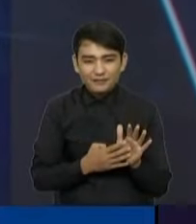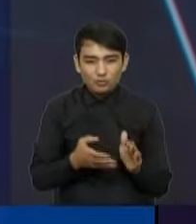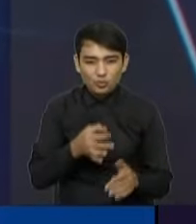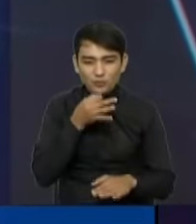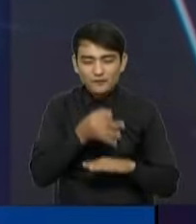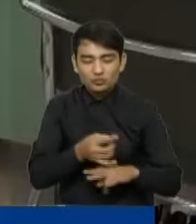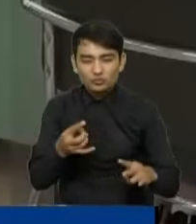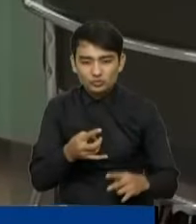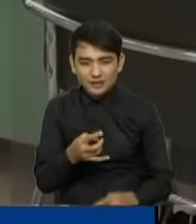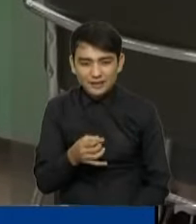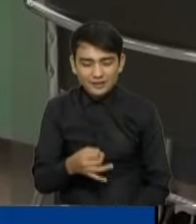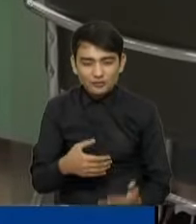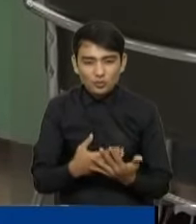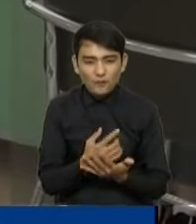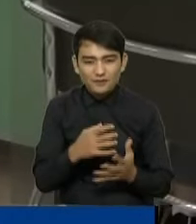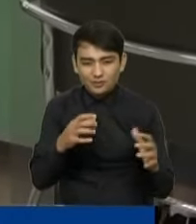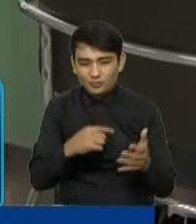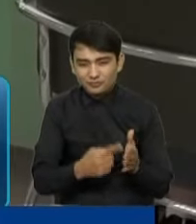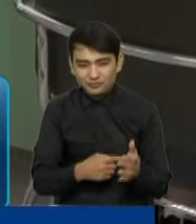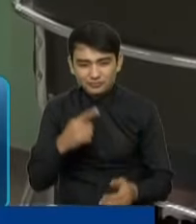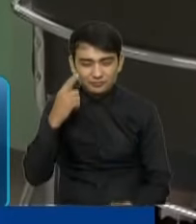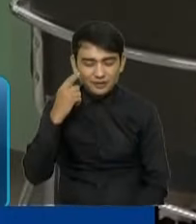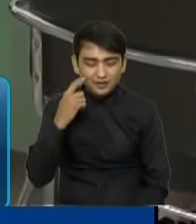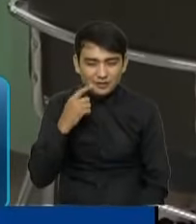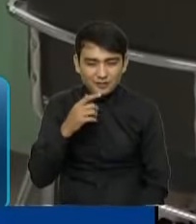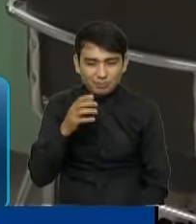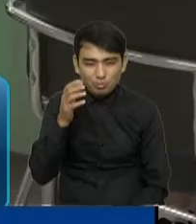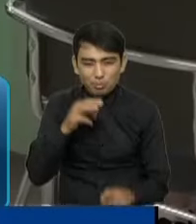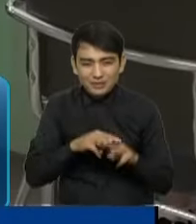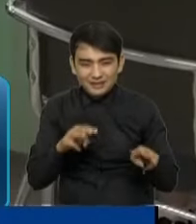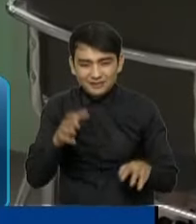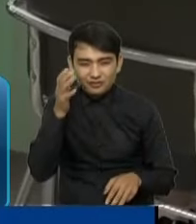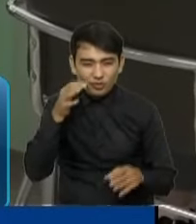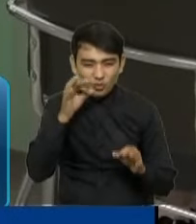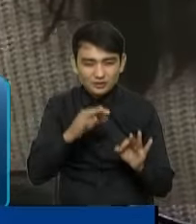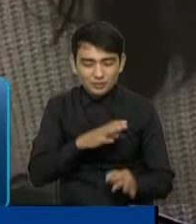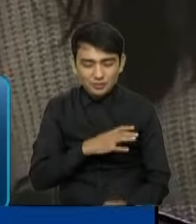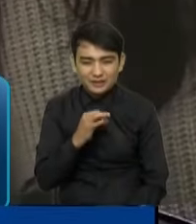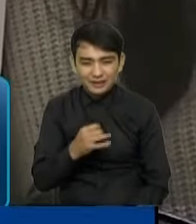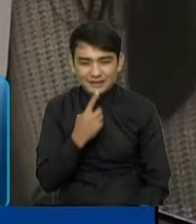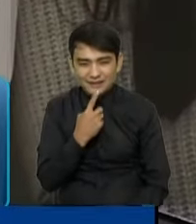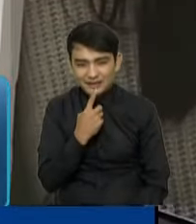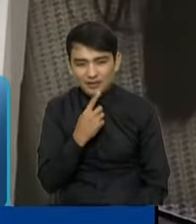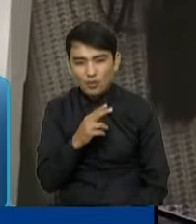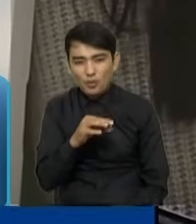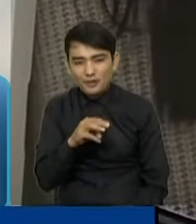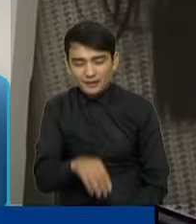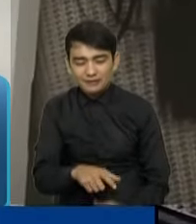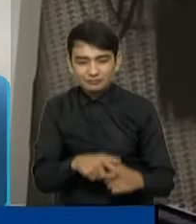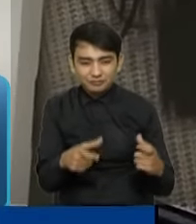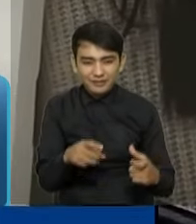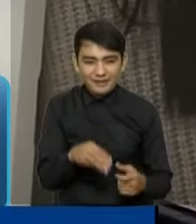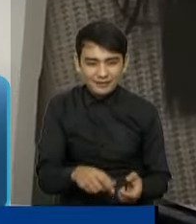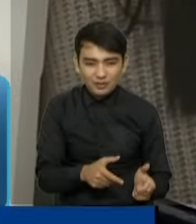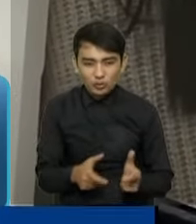қажет. Жаңа ережені ғылым және жоғары білім министрлігі бекітті. Бүгінде министрлікке қарасты тіл комитеті тесттің сұрақтарын дайындап